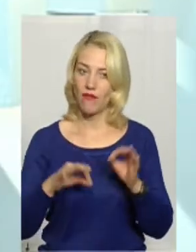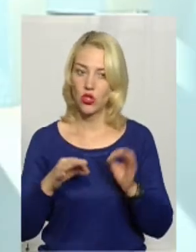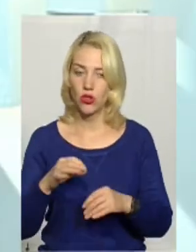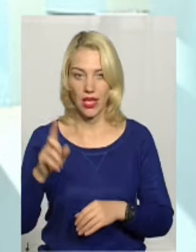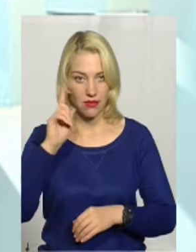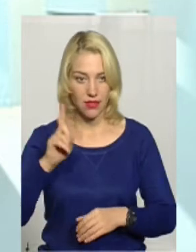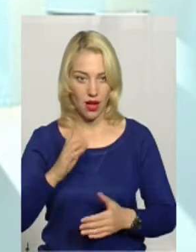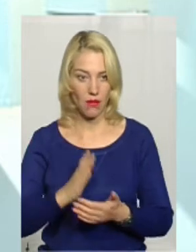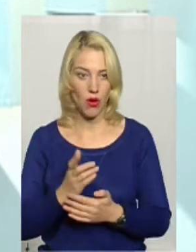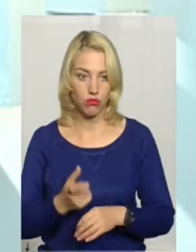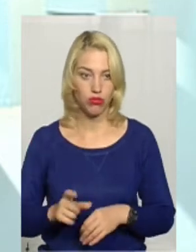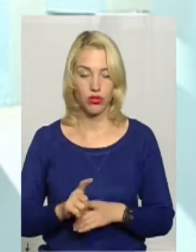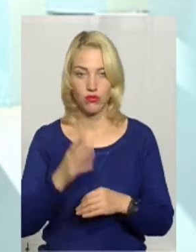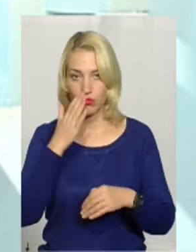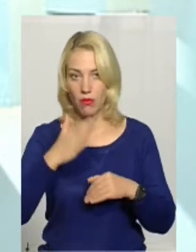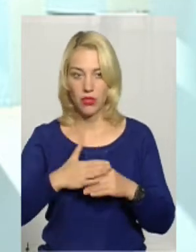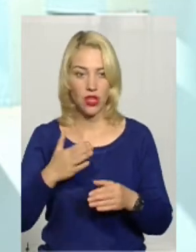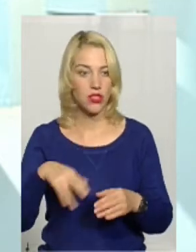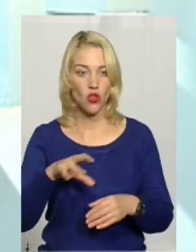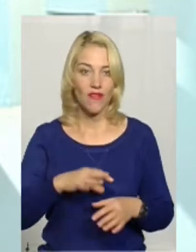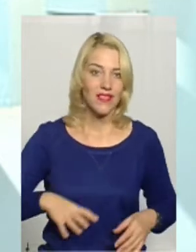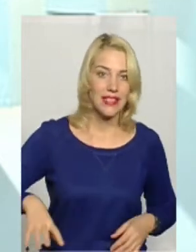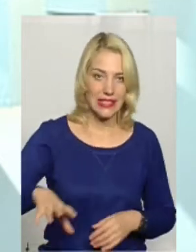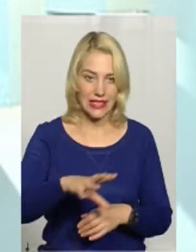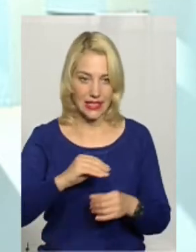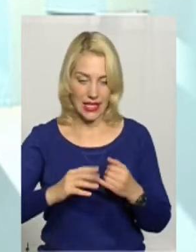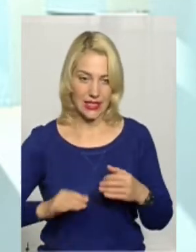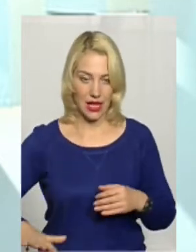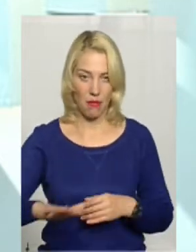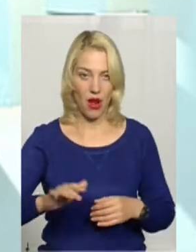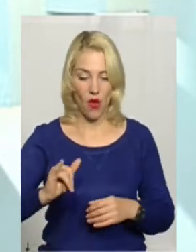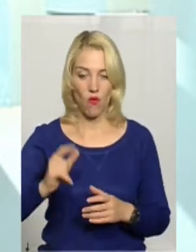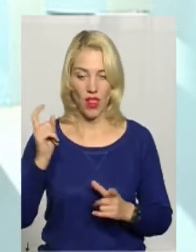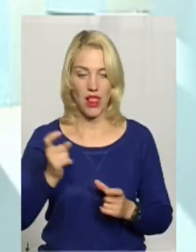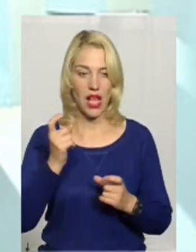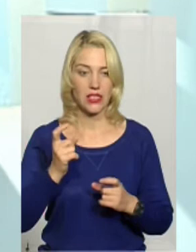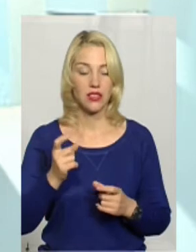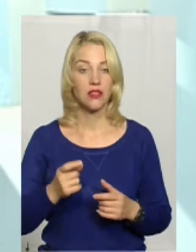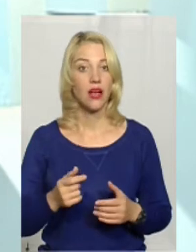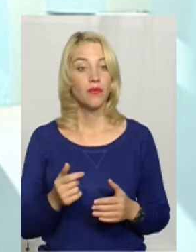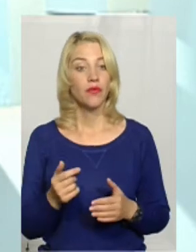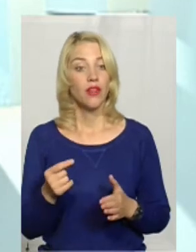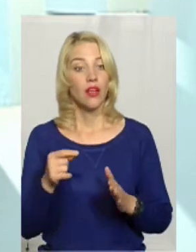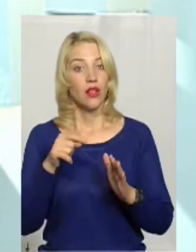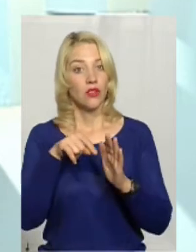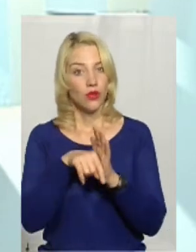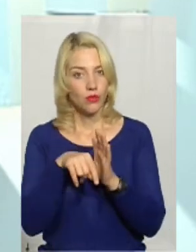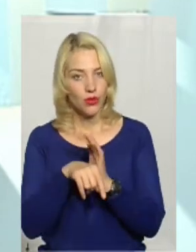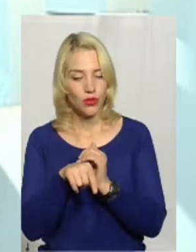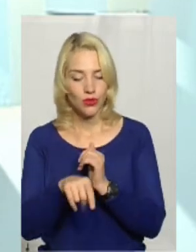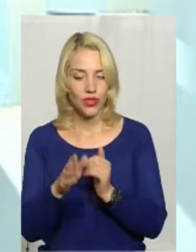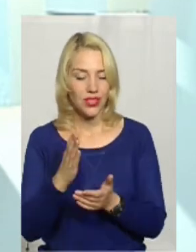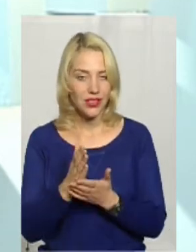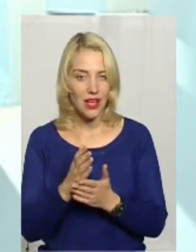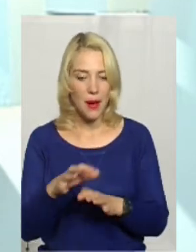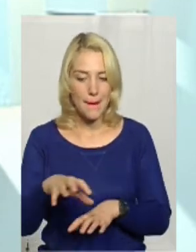має там взагалі наближається до всієї землі у власності держави або кібуці. Тобто тут йде знову ж таки